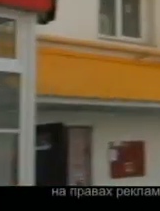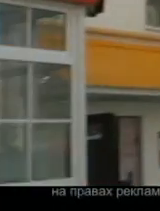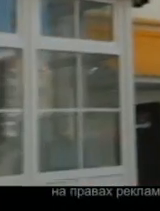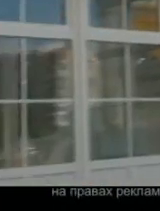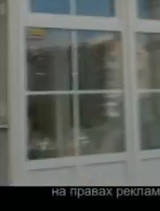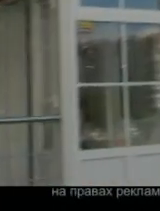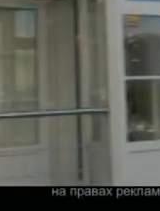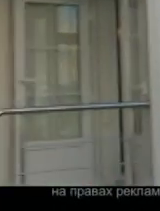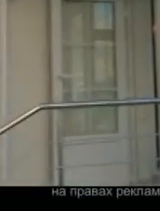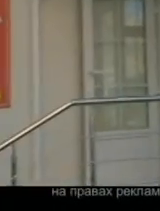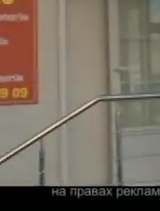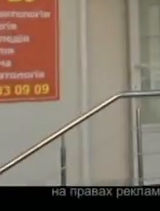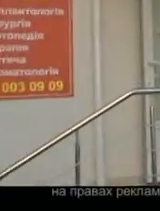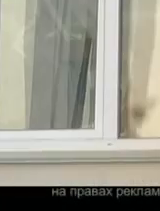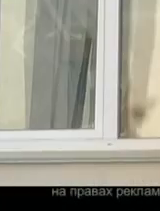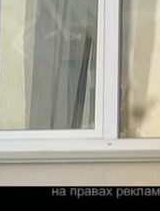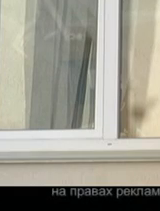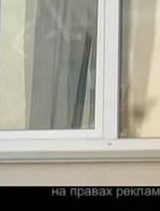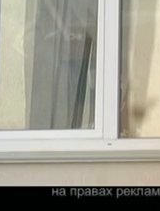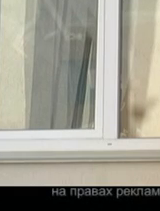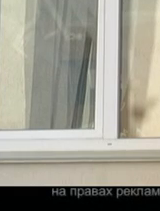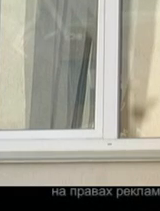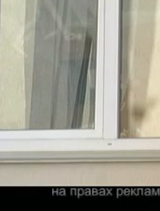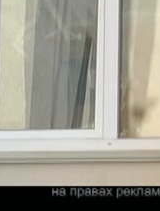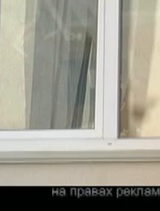завжди на вас чекають консультації лікаря безкоштовні.